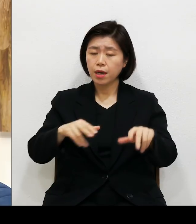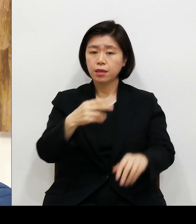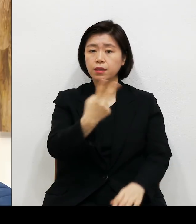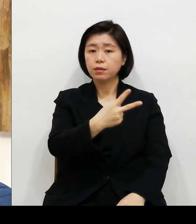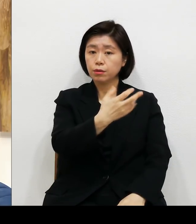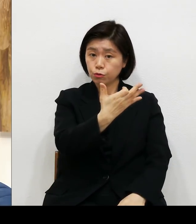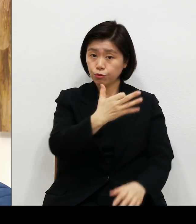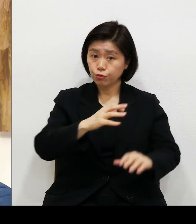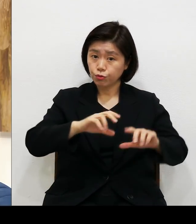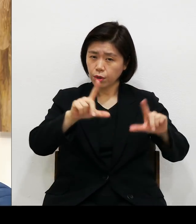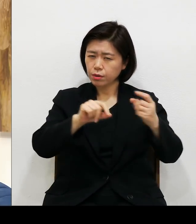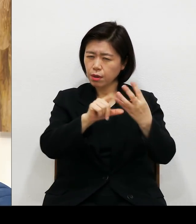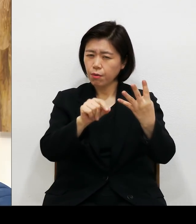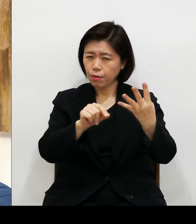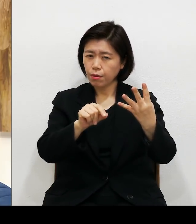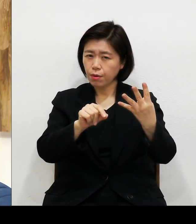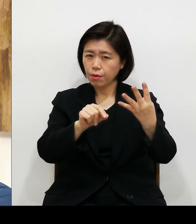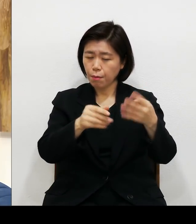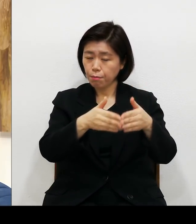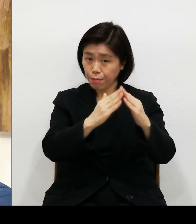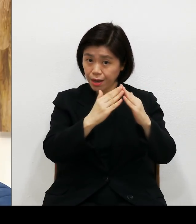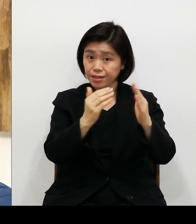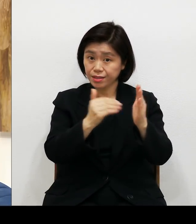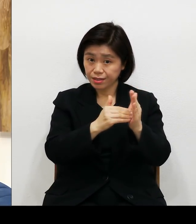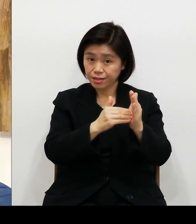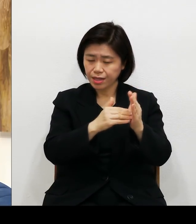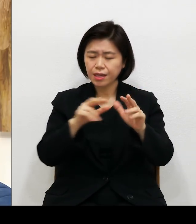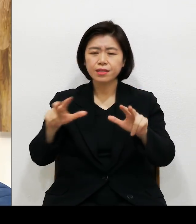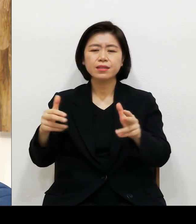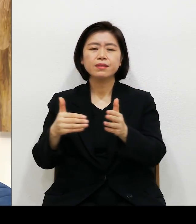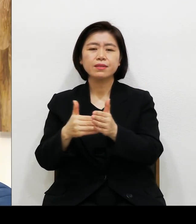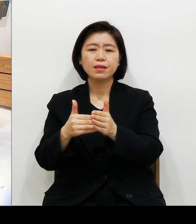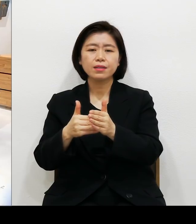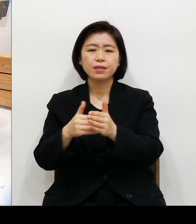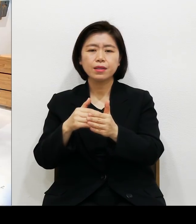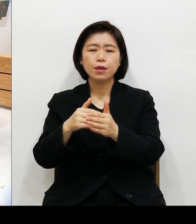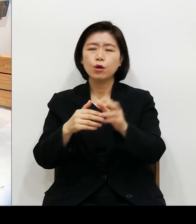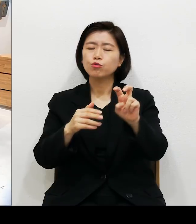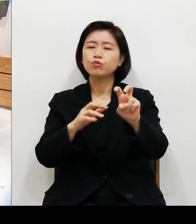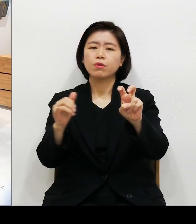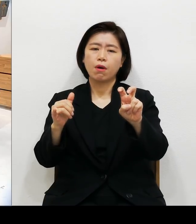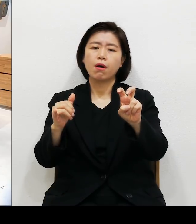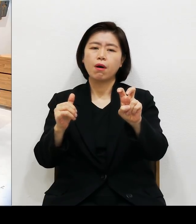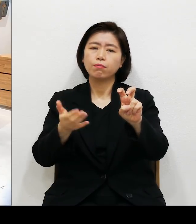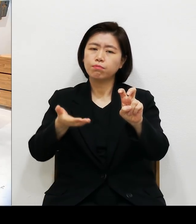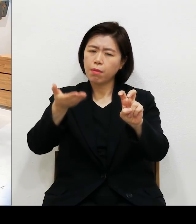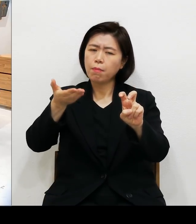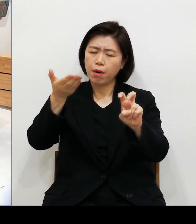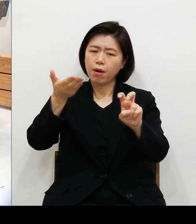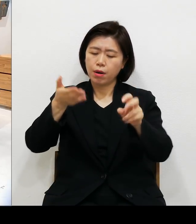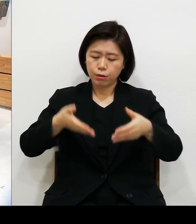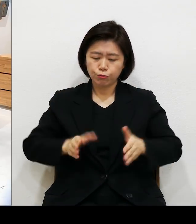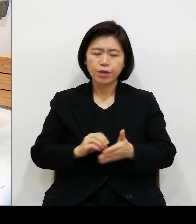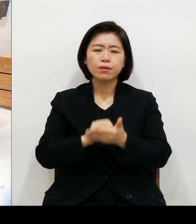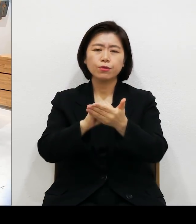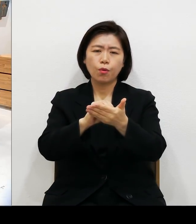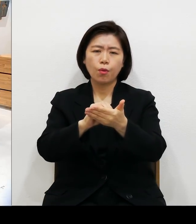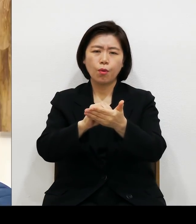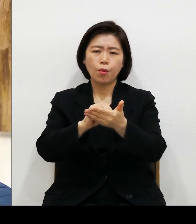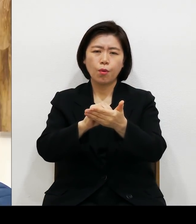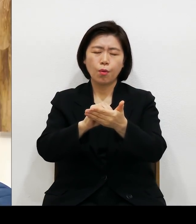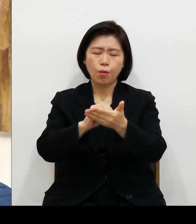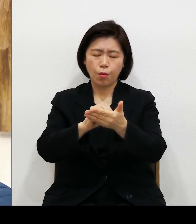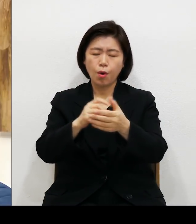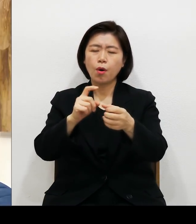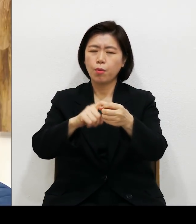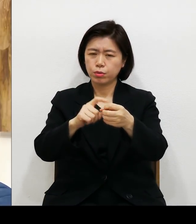2019년 제가 4월에 기준. 만들었거든요. 예, 예. 2019년 4월부터 이번 달을 기준으로 20명이 넘어갔어요. 출생신고 소송만 도와준 애기들이. 그 밖에